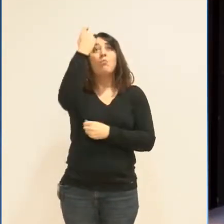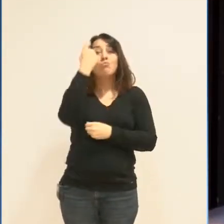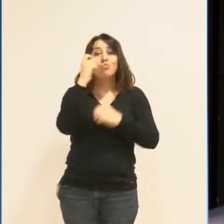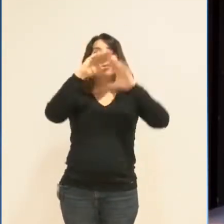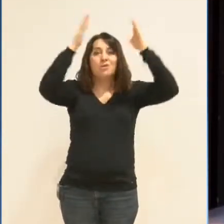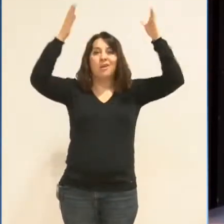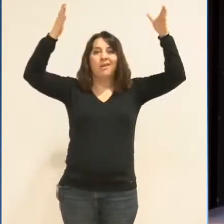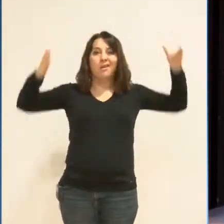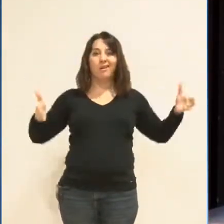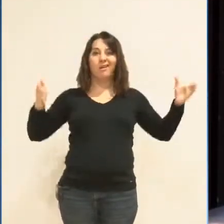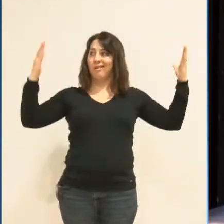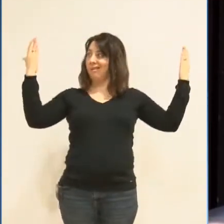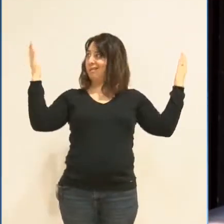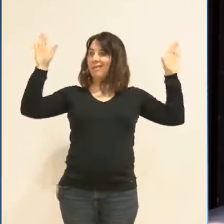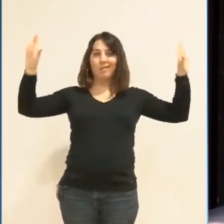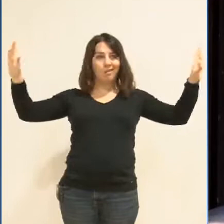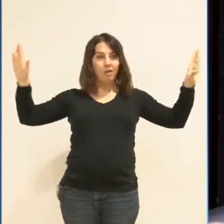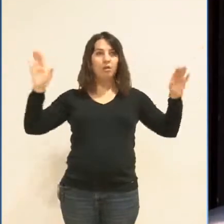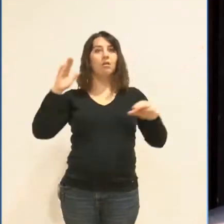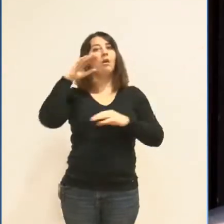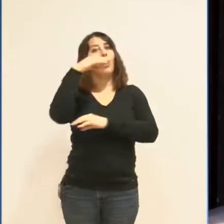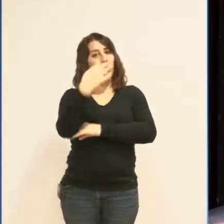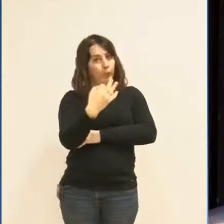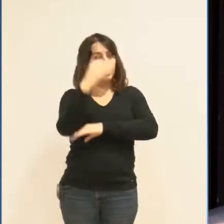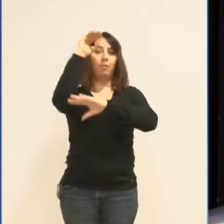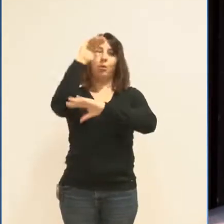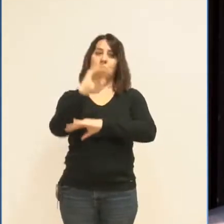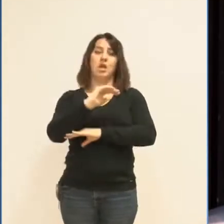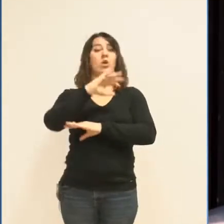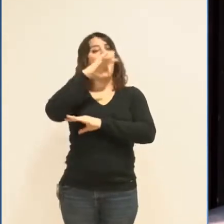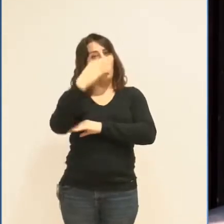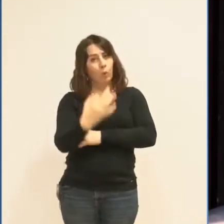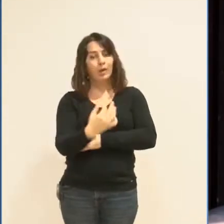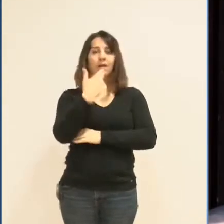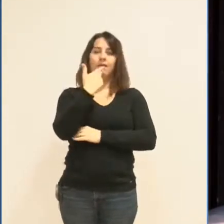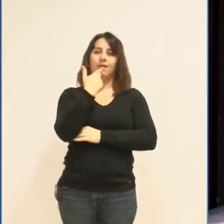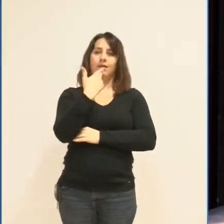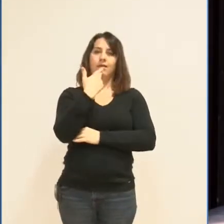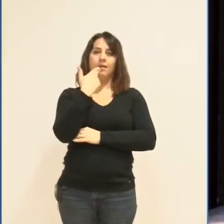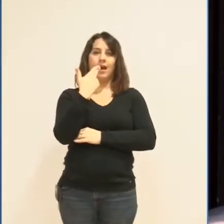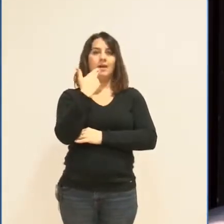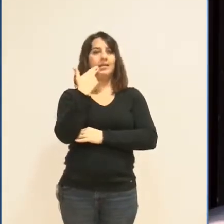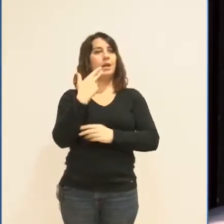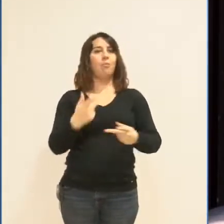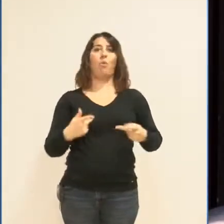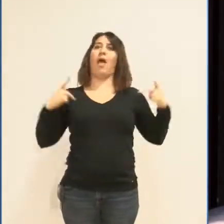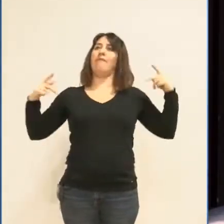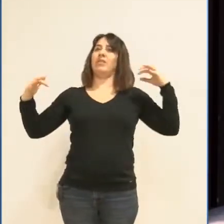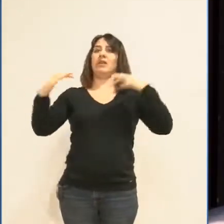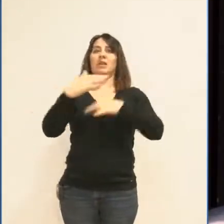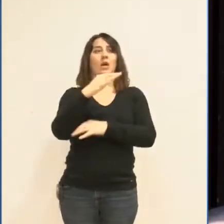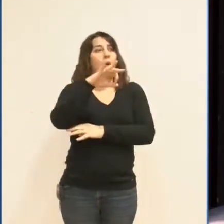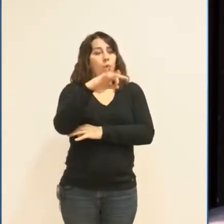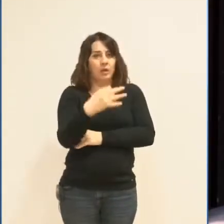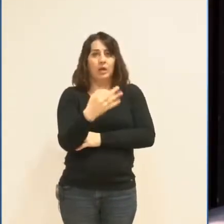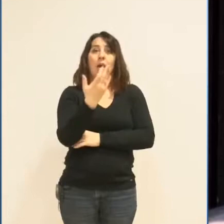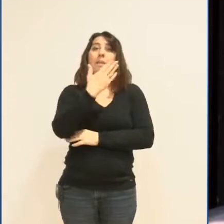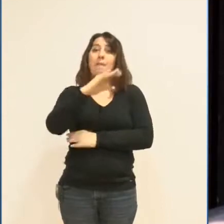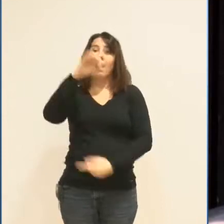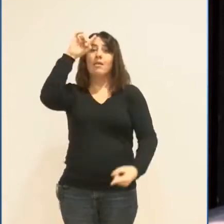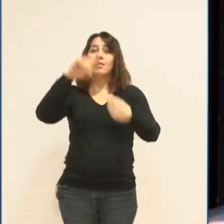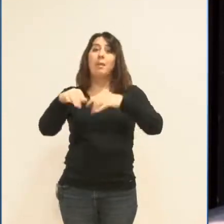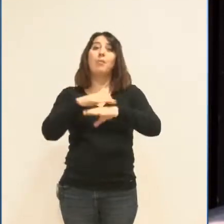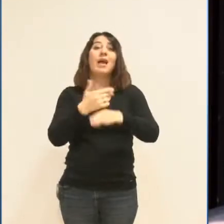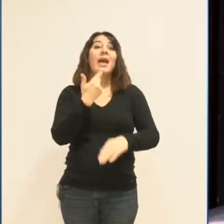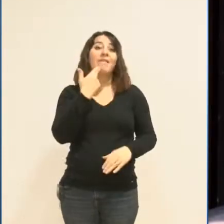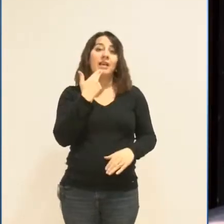Donc, oui à la protection, oui à la qualité du cadre de vie, mais allons sur des politiques efficaces. Ça, c'était